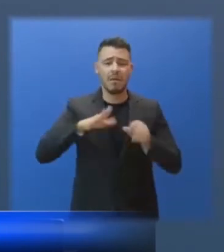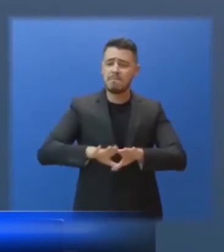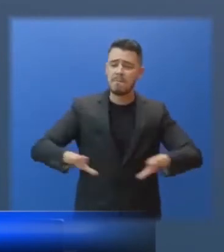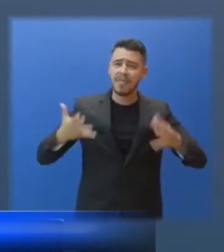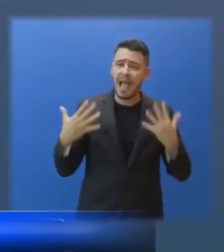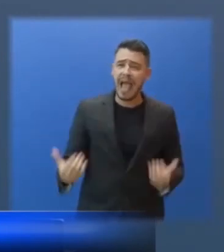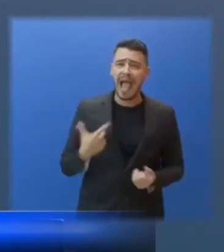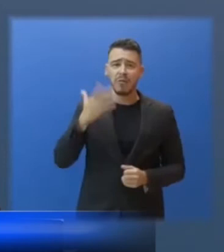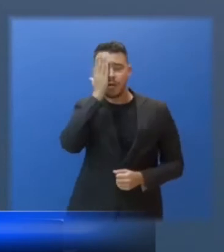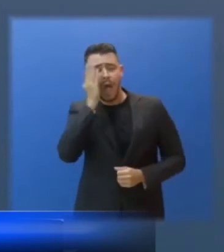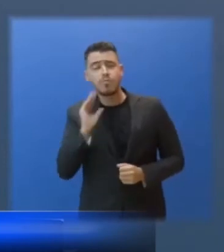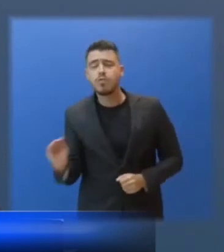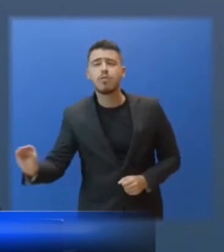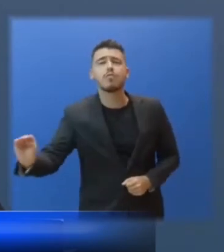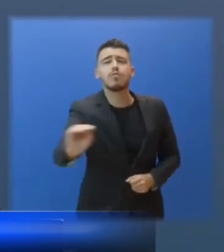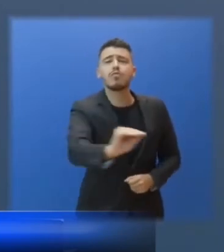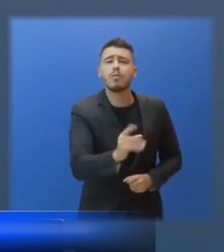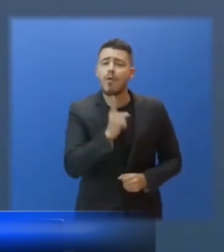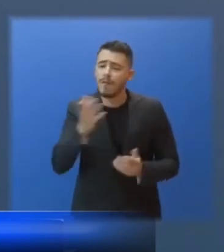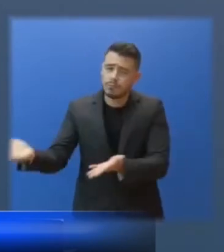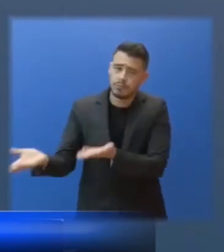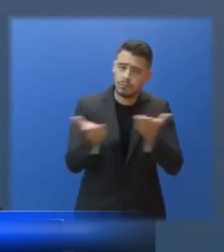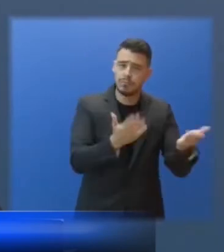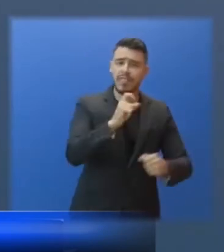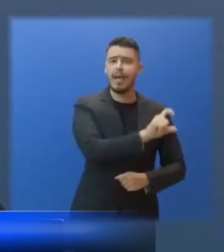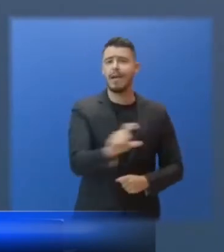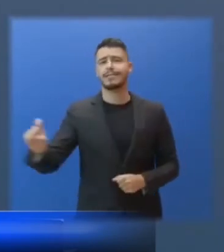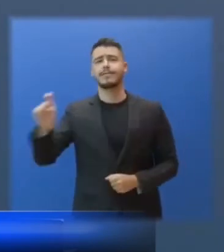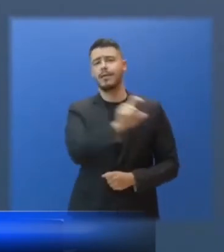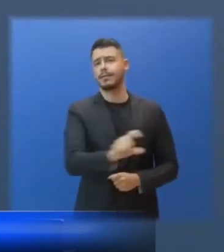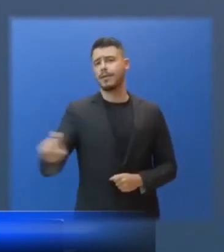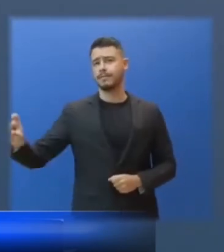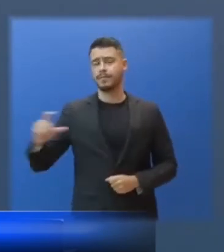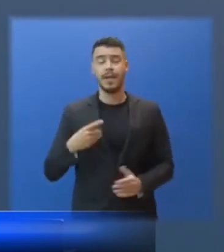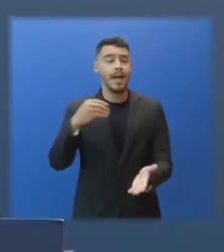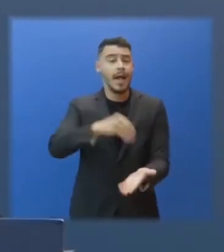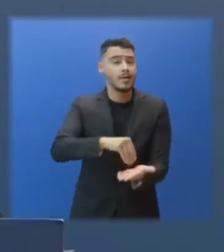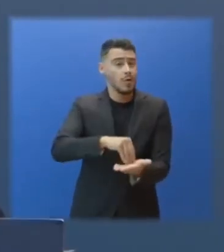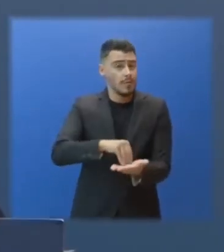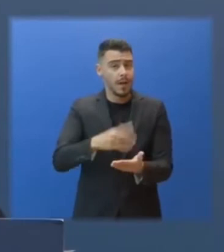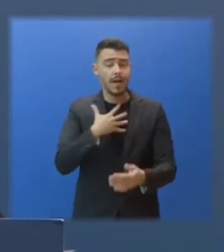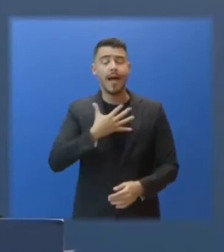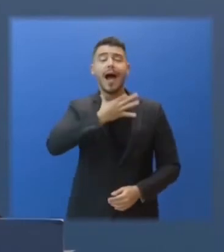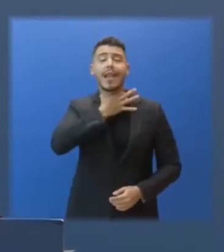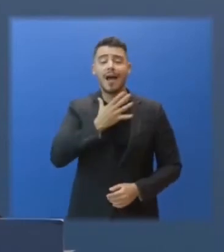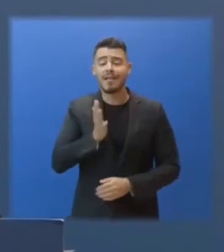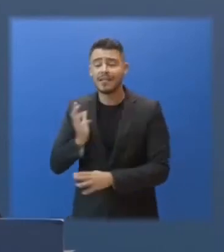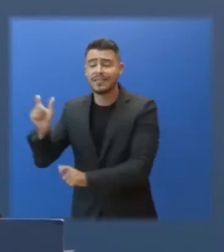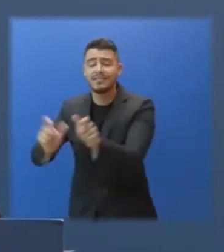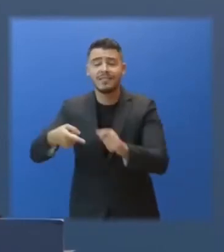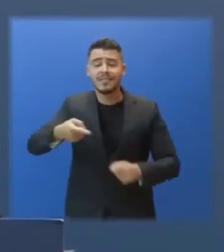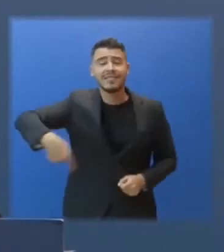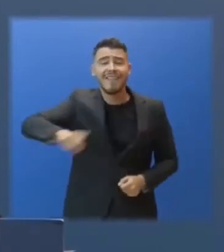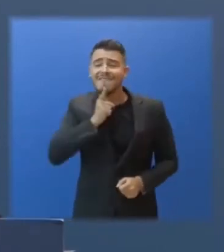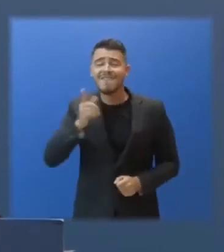ότου υπάρξουν μονιμότερες λύσεις. Παράλληλα, για την άμεση απόκριση της ανάγκης των κατοίκων, προχώρησε στην κήρυξη